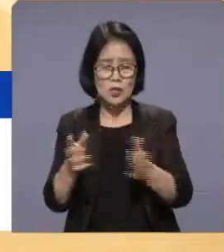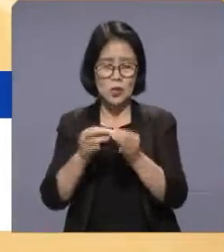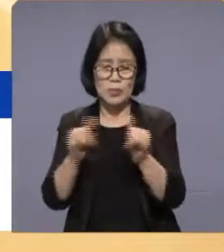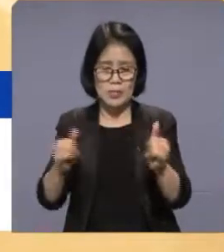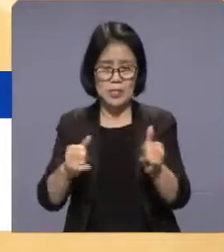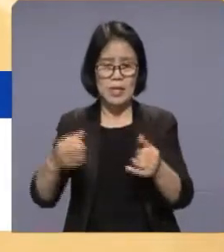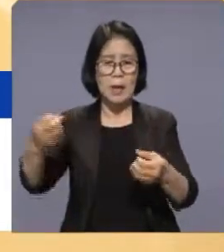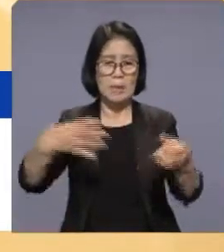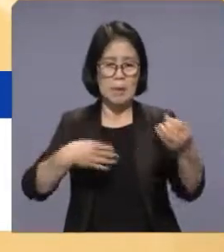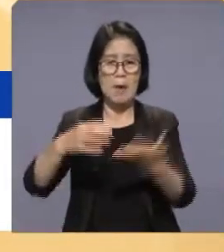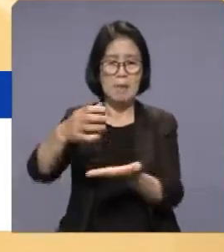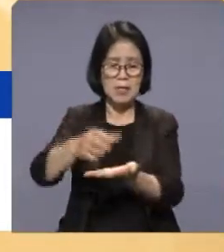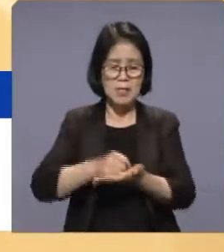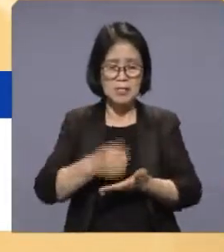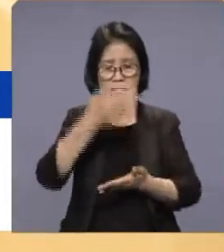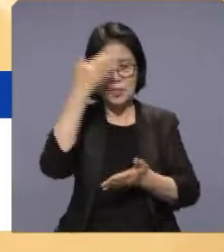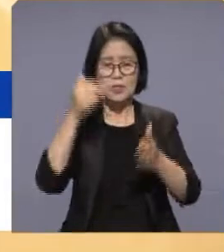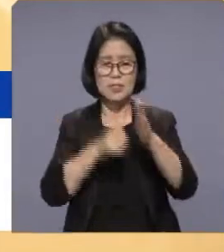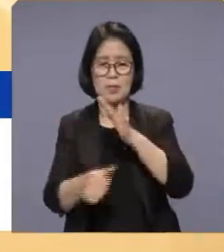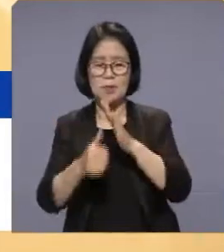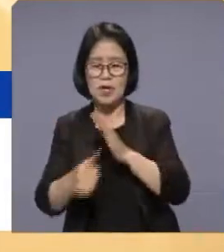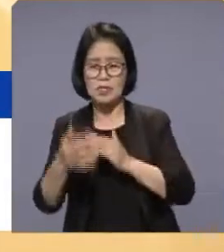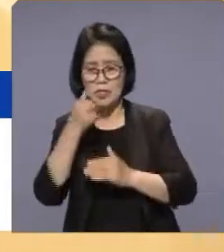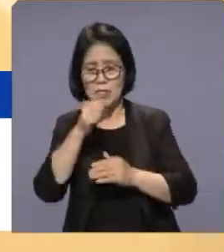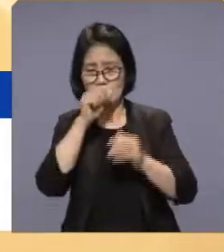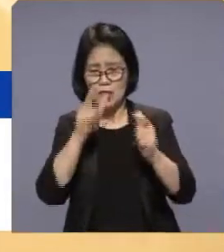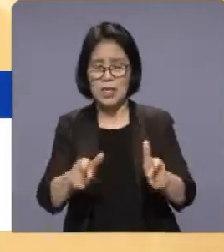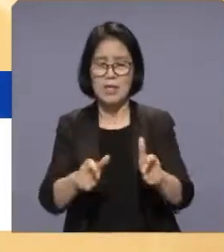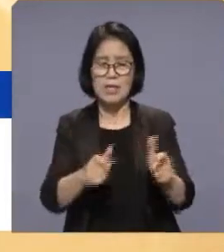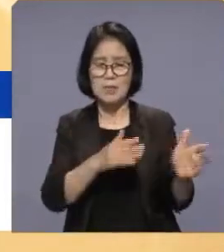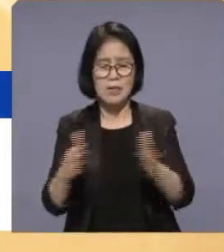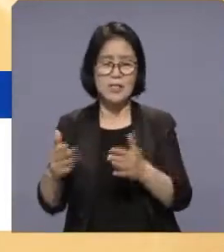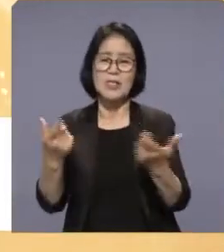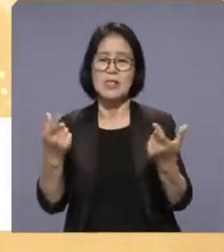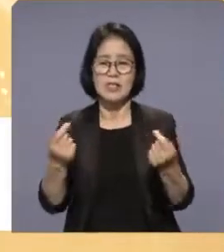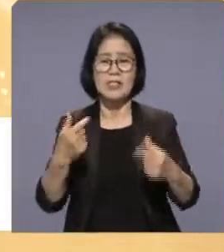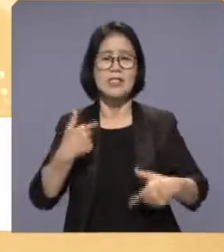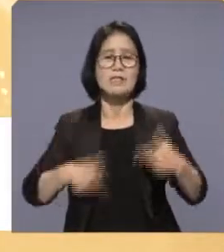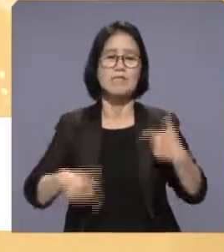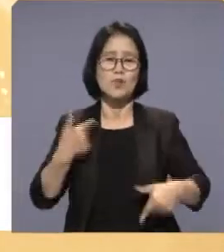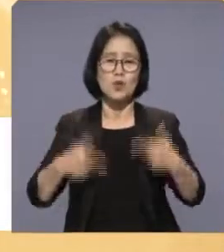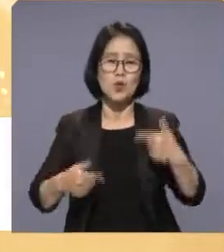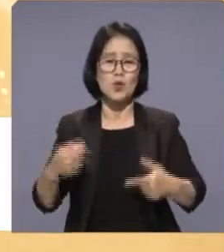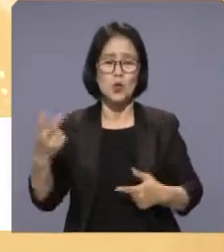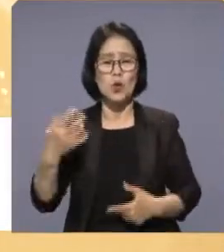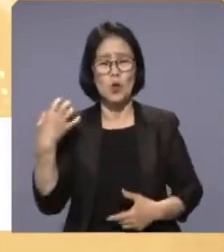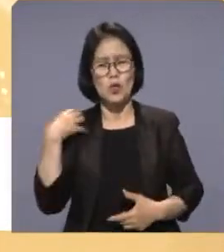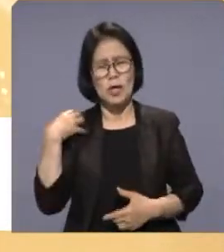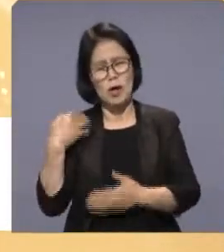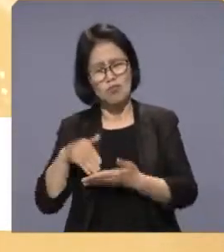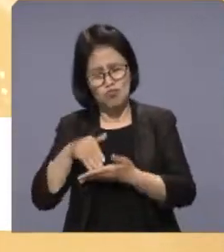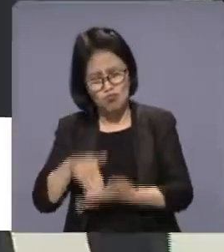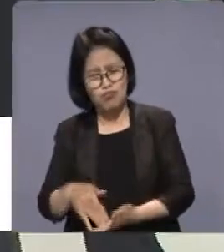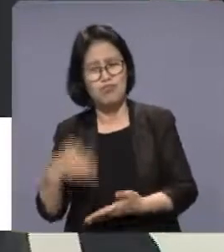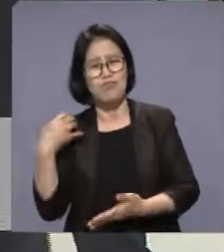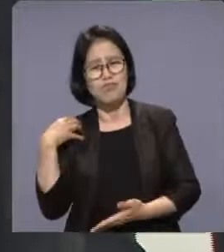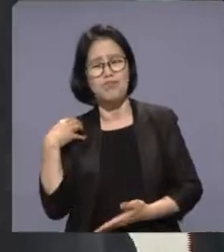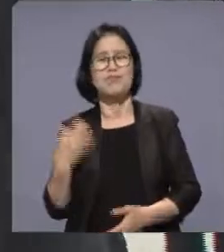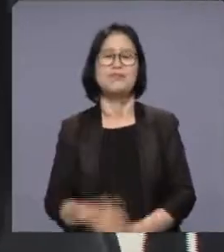받아들이고 청년 세대들을 대표할 수 있는 어떤 기회가 마련된 것 같아서 굉장히 기쁘고 한편으로는 어깨가 굉장히 무겁기도